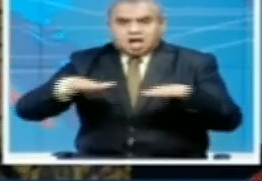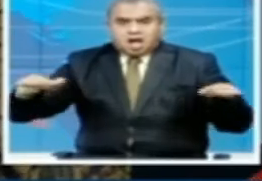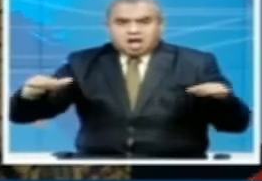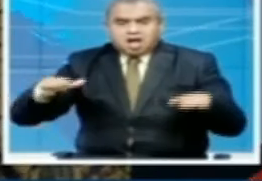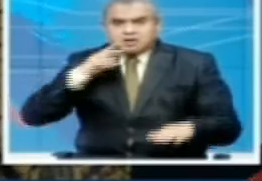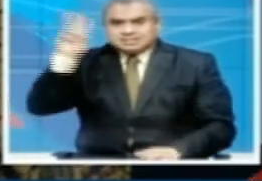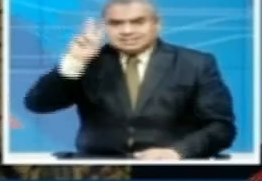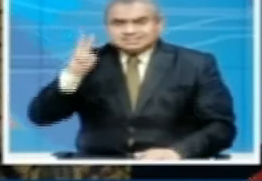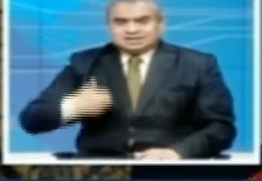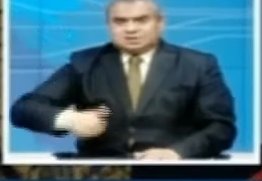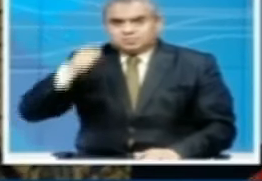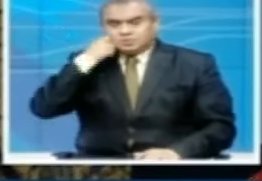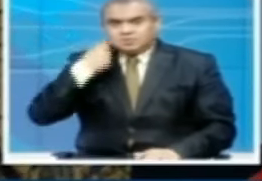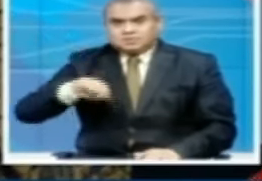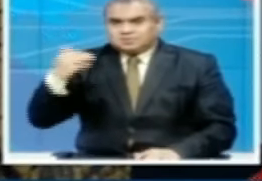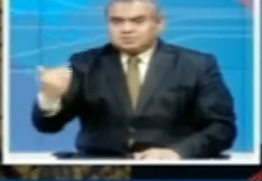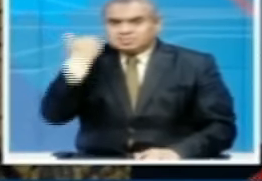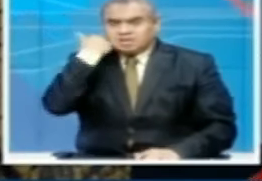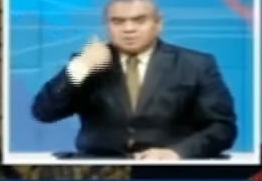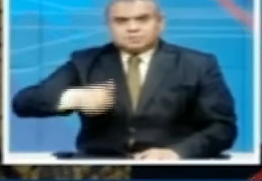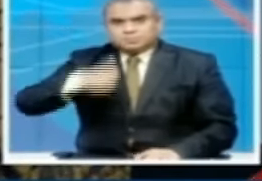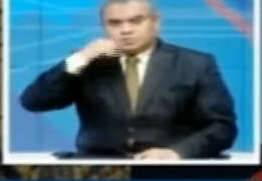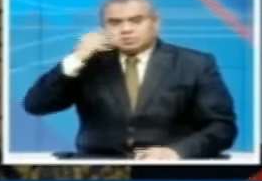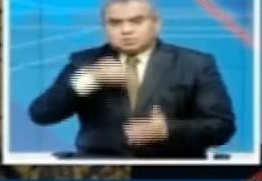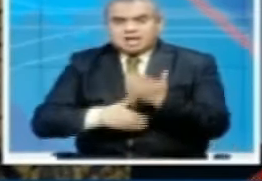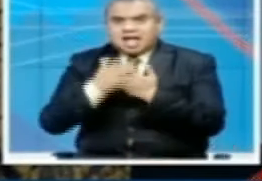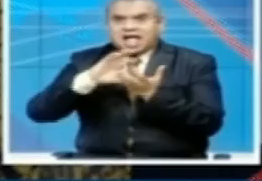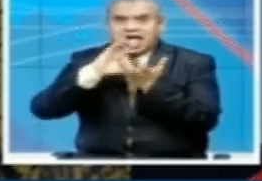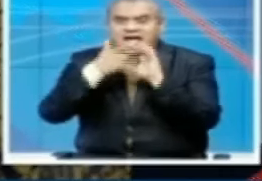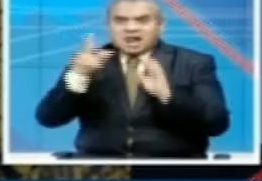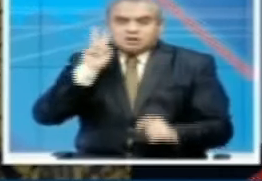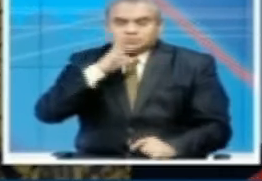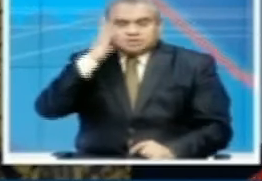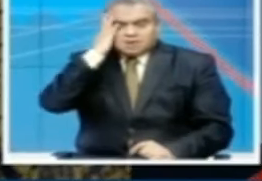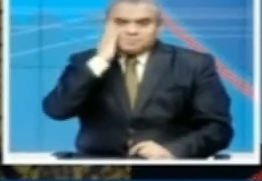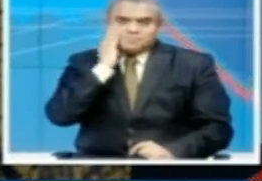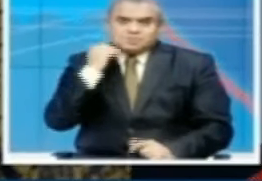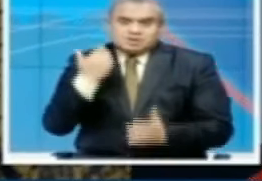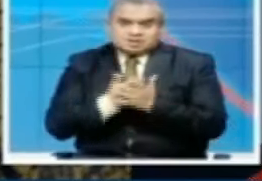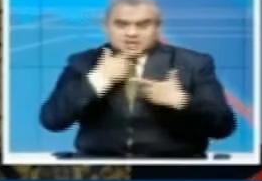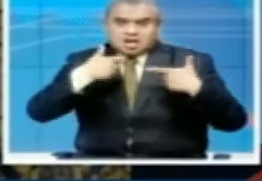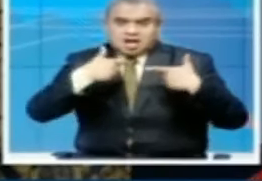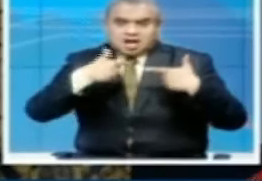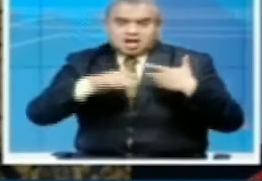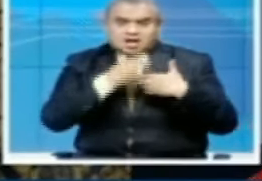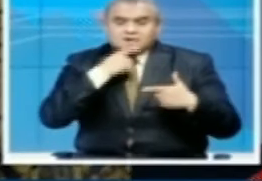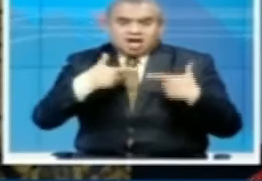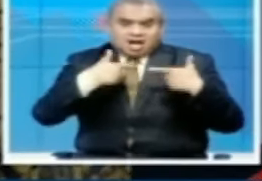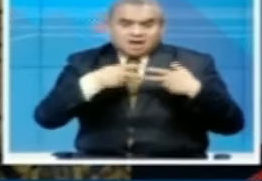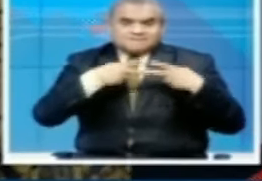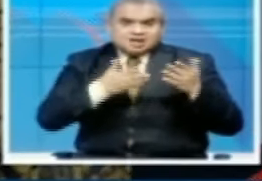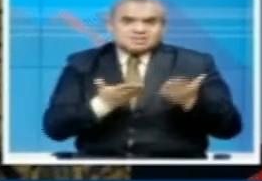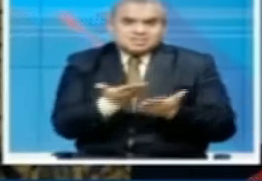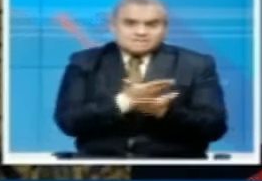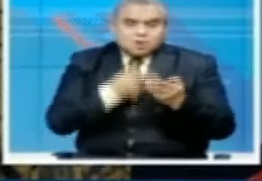ده النموذج اللي احنا عايزين يحتذى في كل العالم وفي المنطقة، بخصوصا ان الحرب تفتح تفاوض، التفاوض يجيب